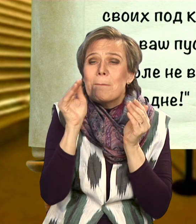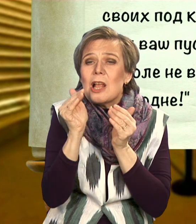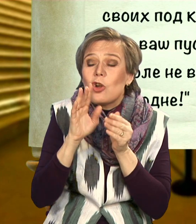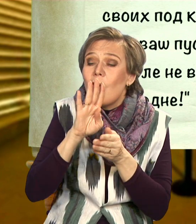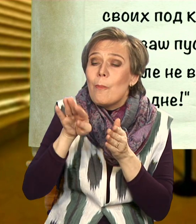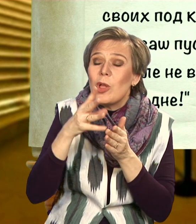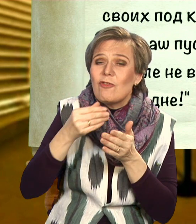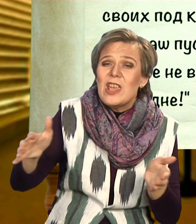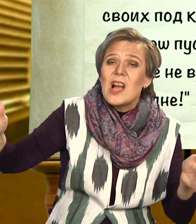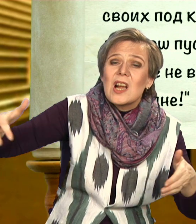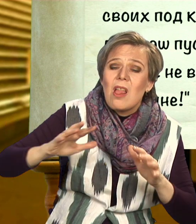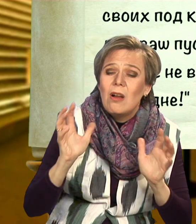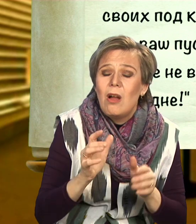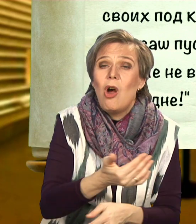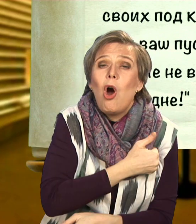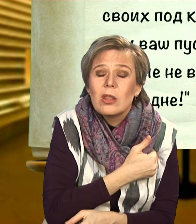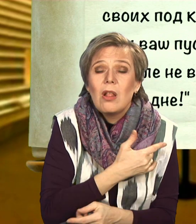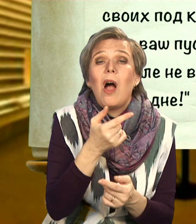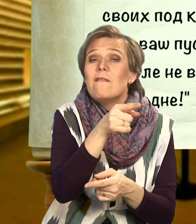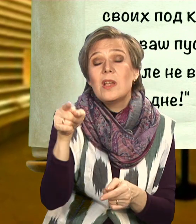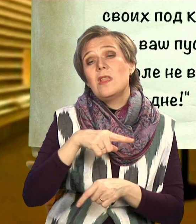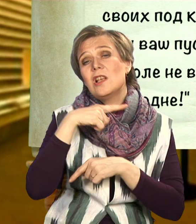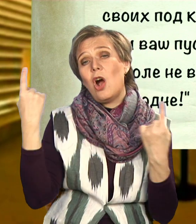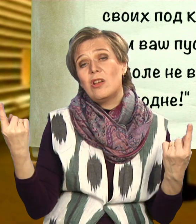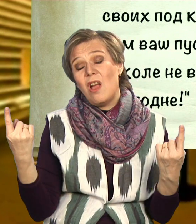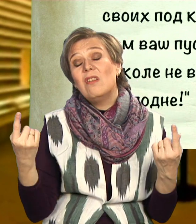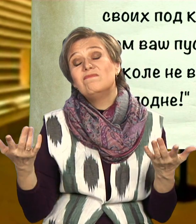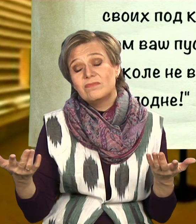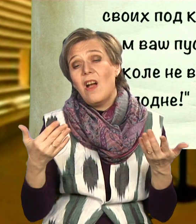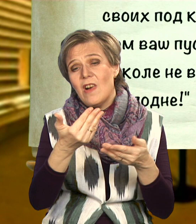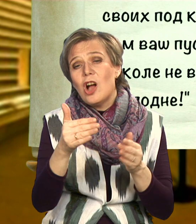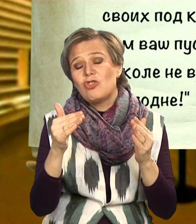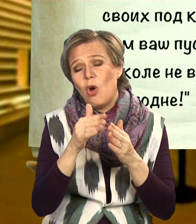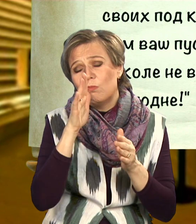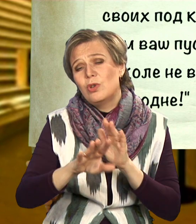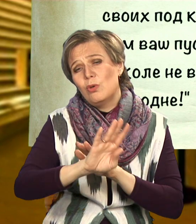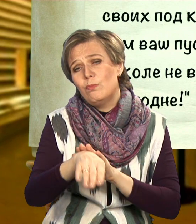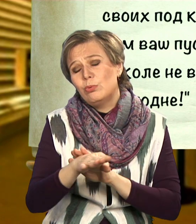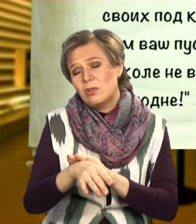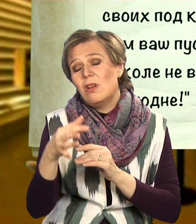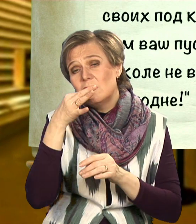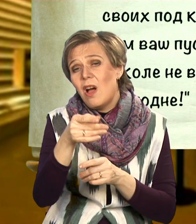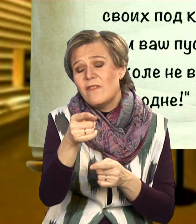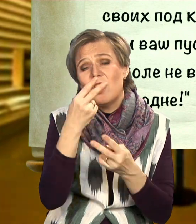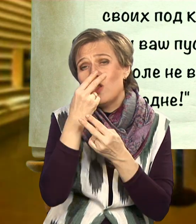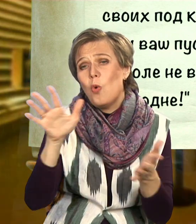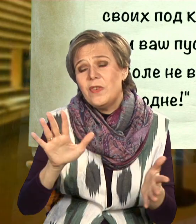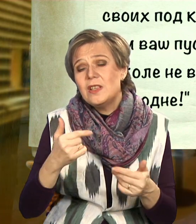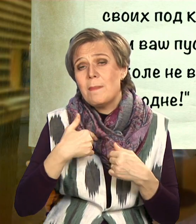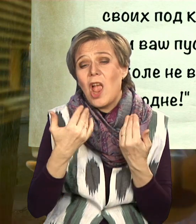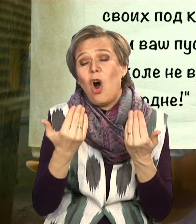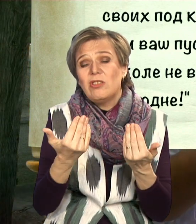крылья, и вы не захотели». «Все оставляется вам ваш дом пуст, ибо, сказывая вам, не увидите меня